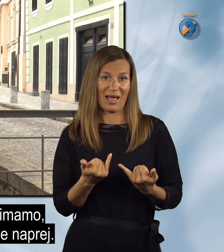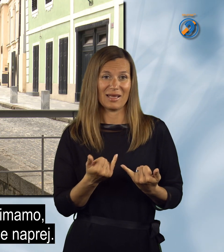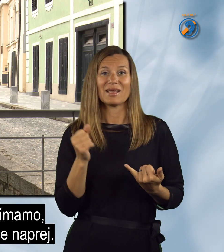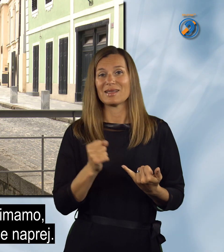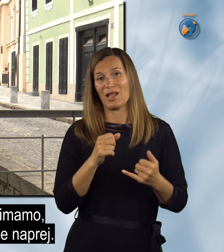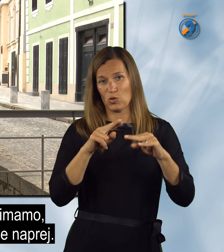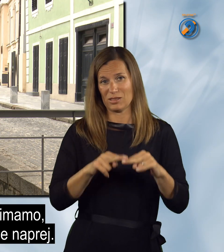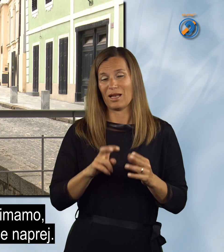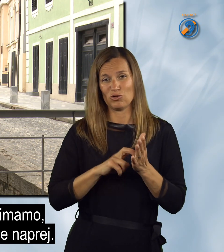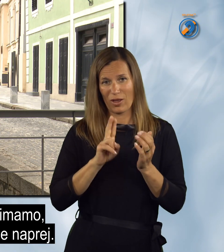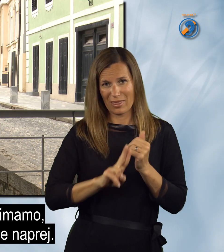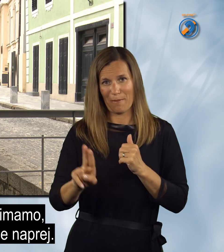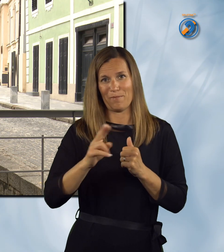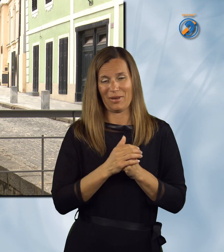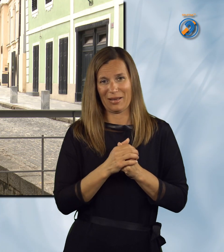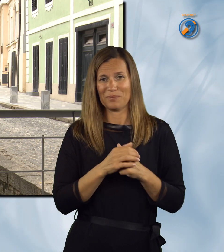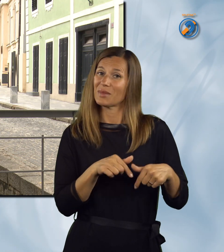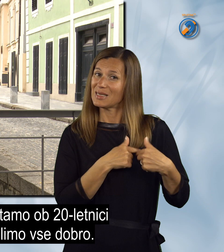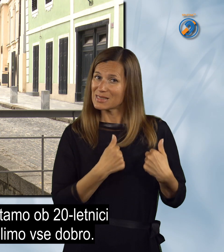sedaj, ostane še naprej.